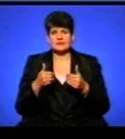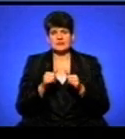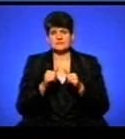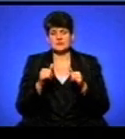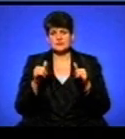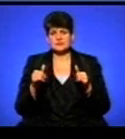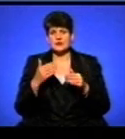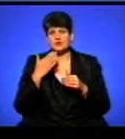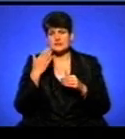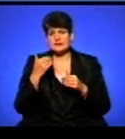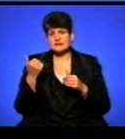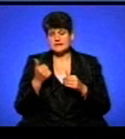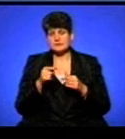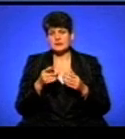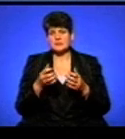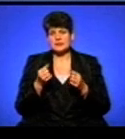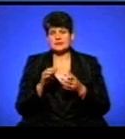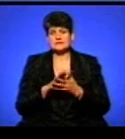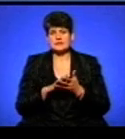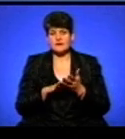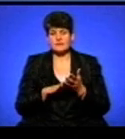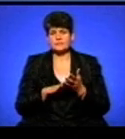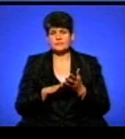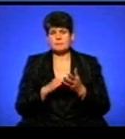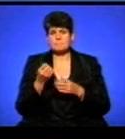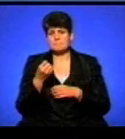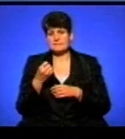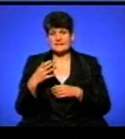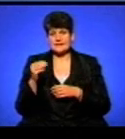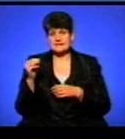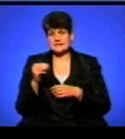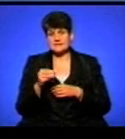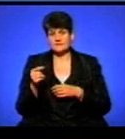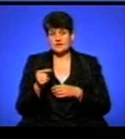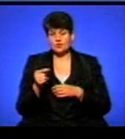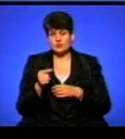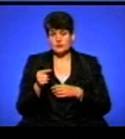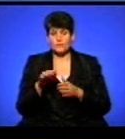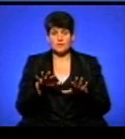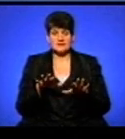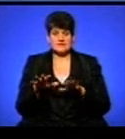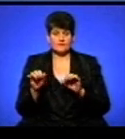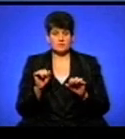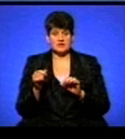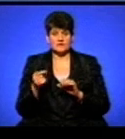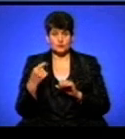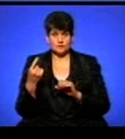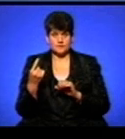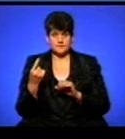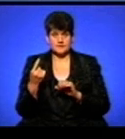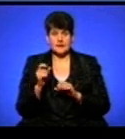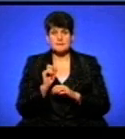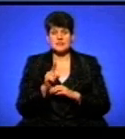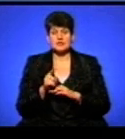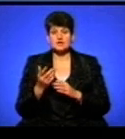останній тиждень ми прийняли заяв 15 тисяч по місцевих управлінням Тернопільській області для